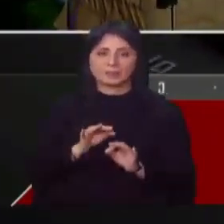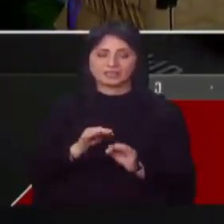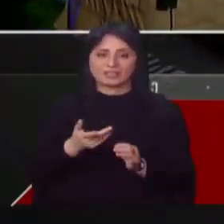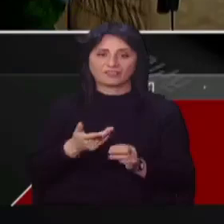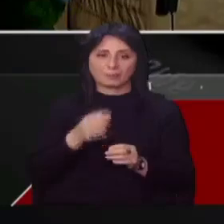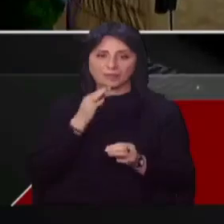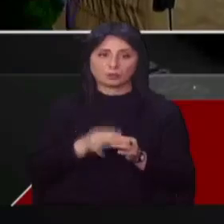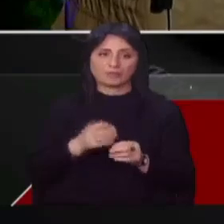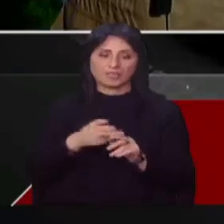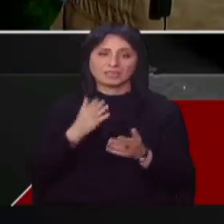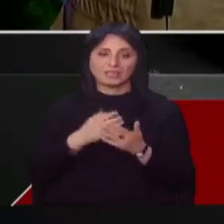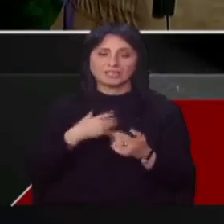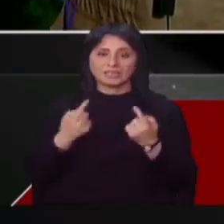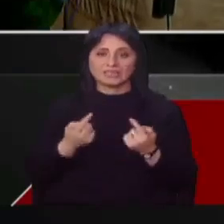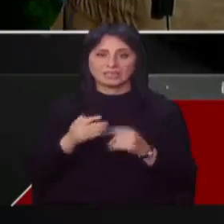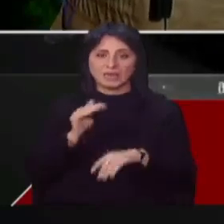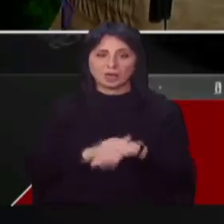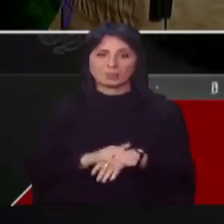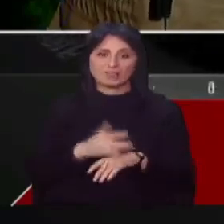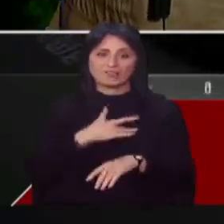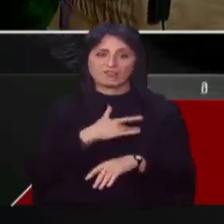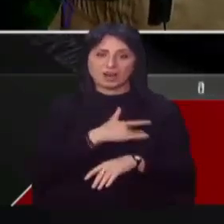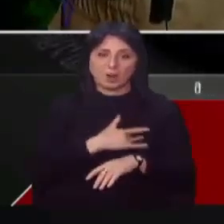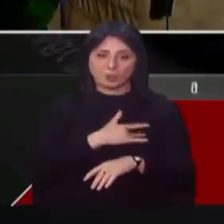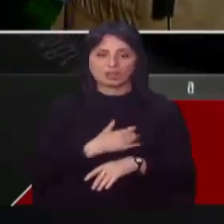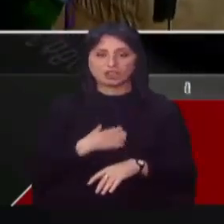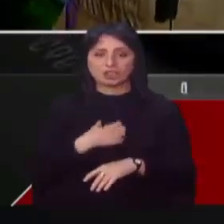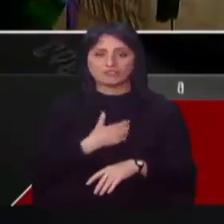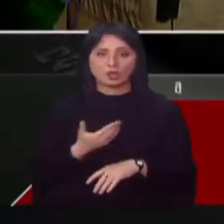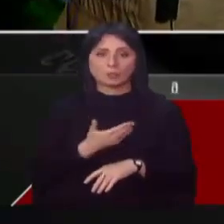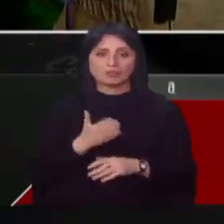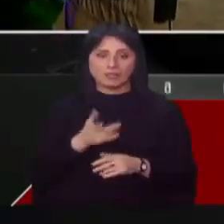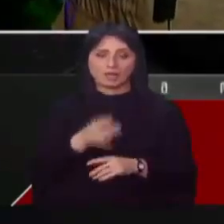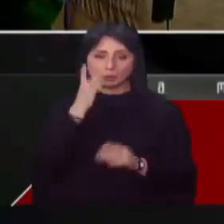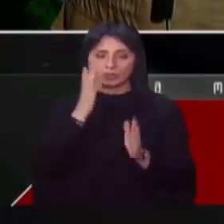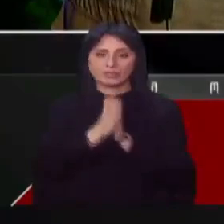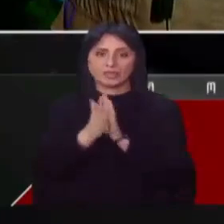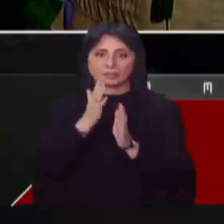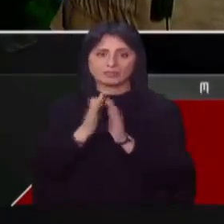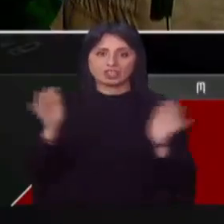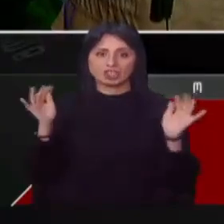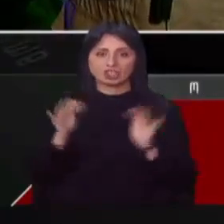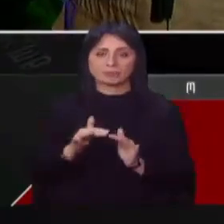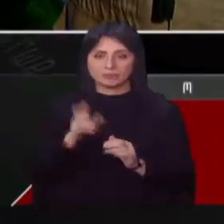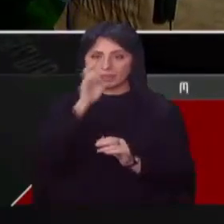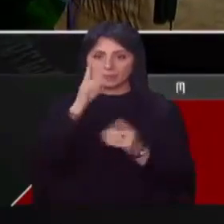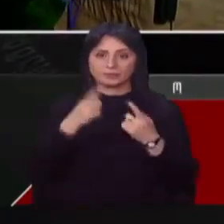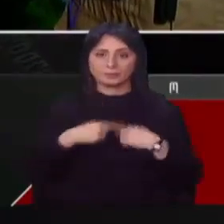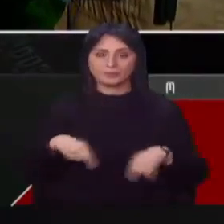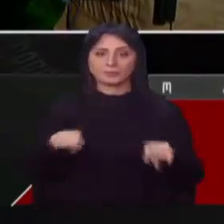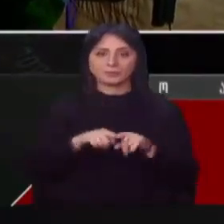სამართლებრივი პასუხისმგებლობა. ეს არის ძირითადი არგუმენტი, ვარაუდები და შიშები, რომელსაც აქ რუსთაველის გამზირზე შეკრებილი